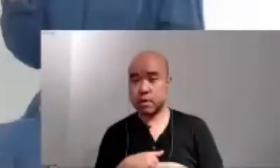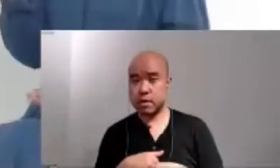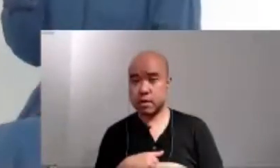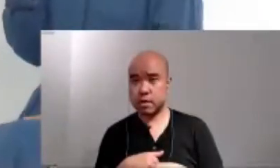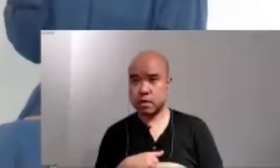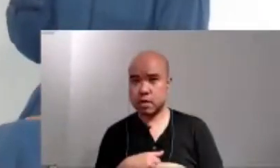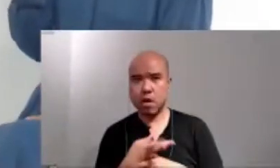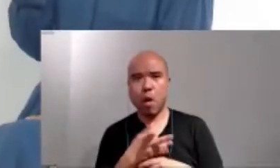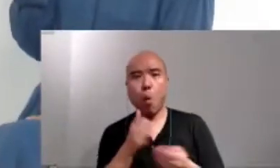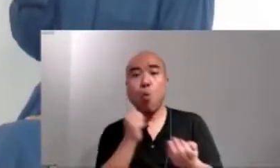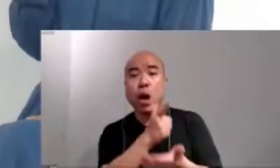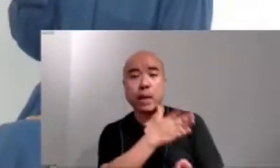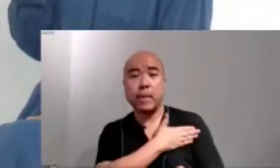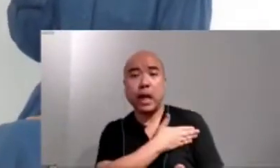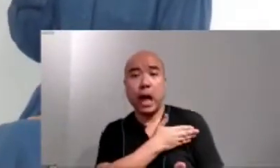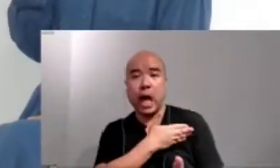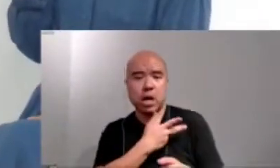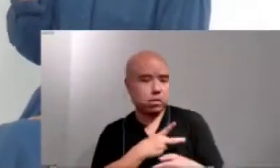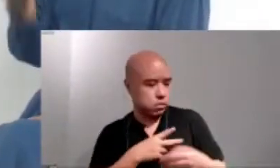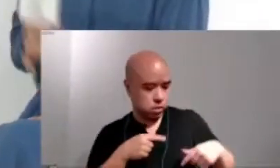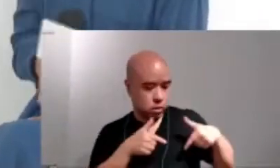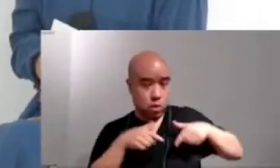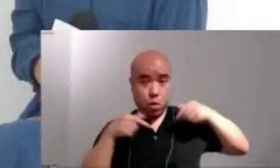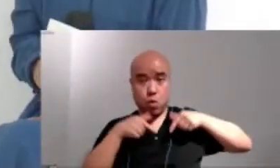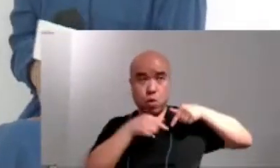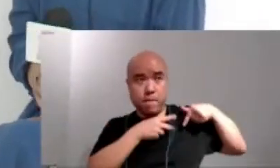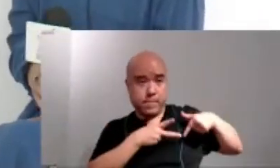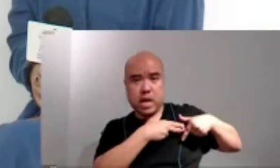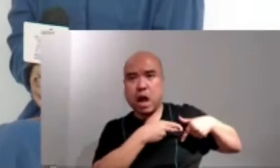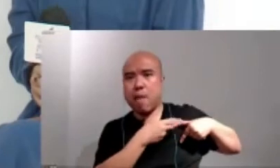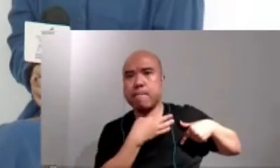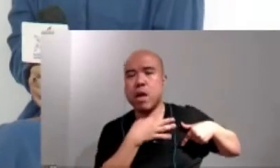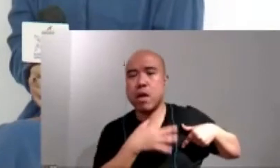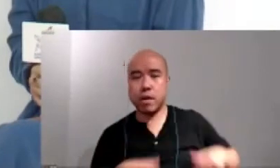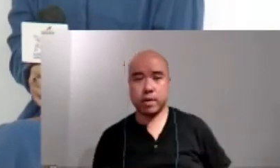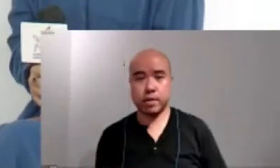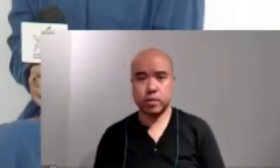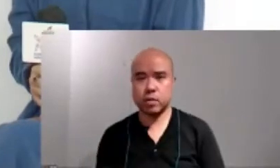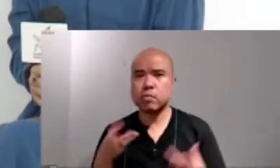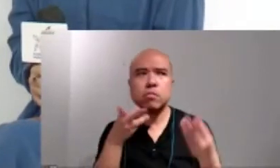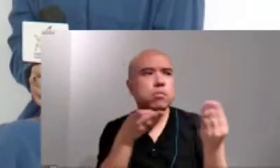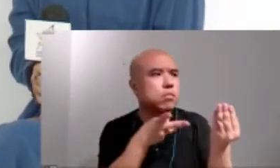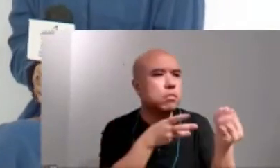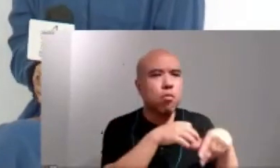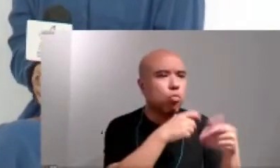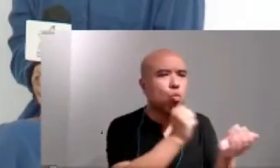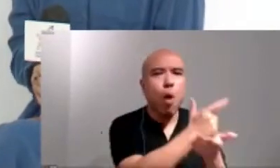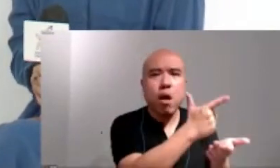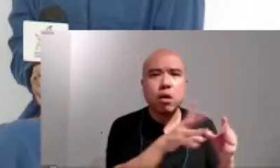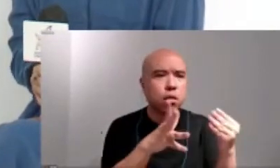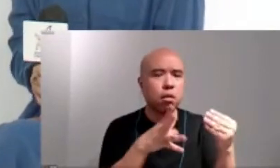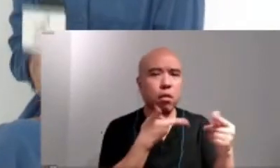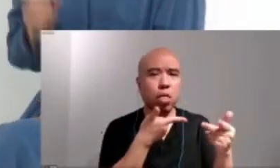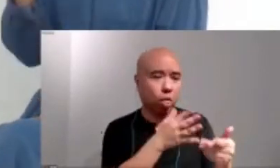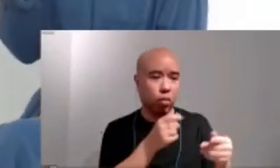未剪牌嘅都有咁樣咯，係啊。 咁換到啲咩？有冇話換到啲咩嘅嘢咧？啲名牌衫啊，